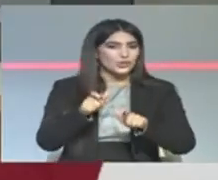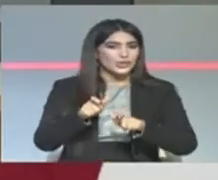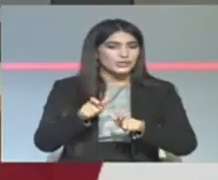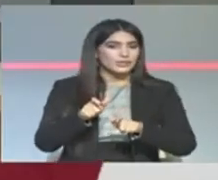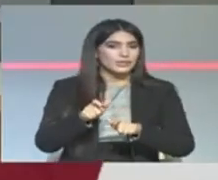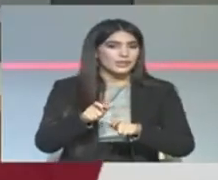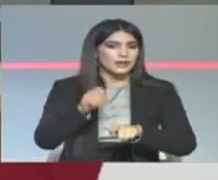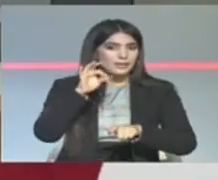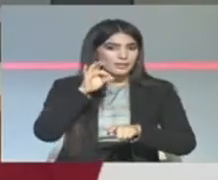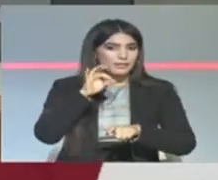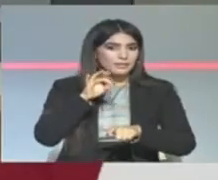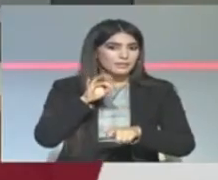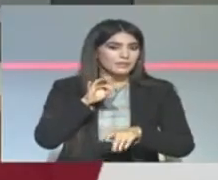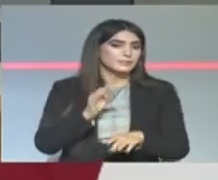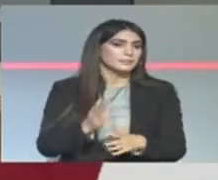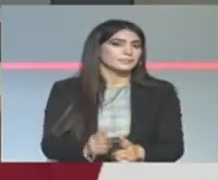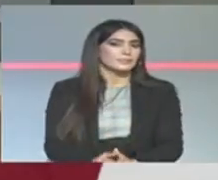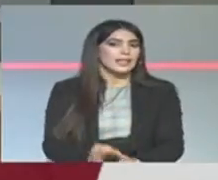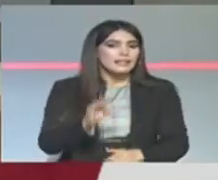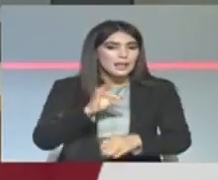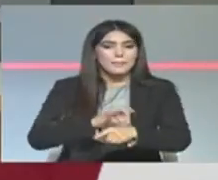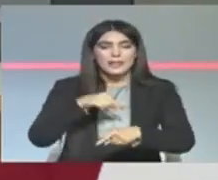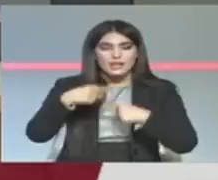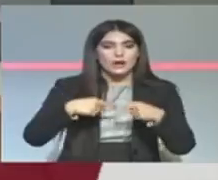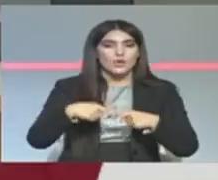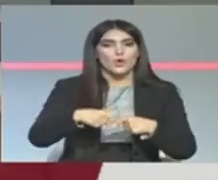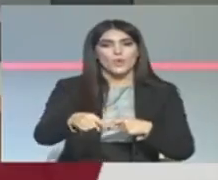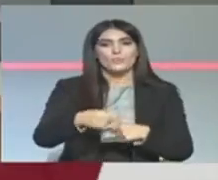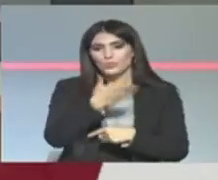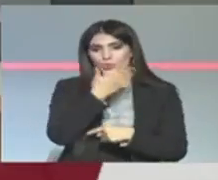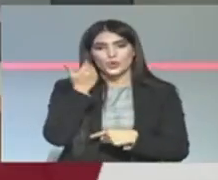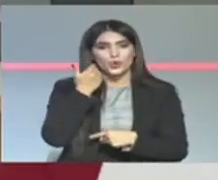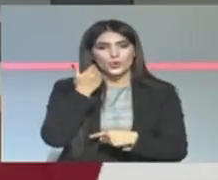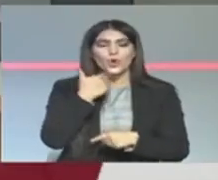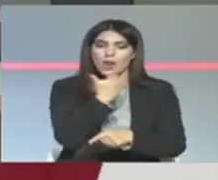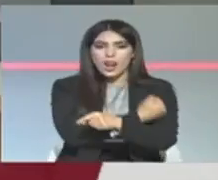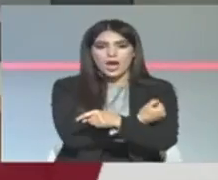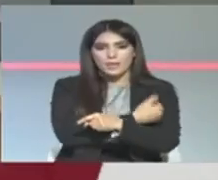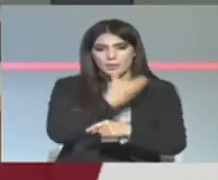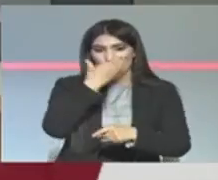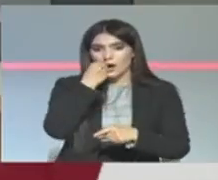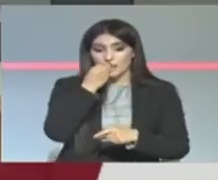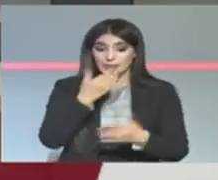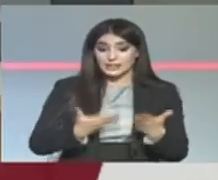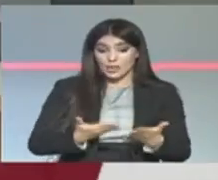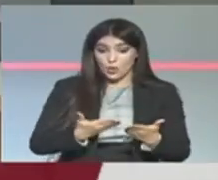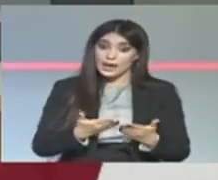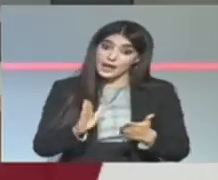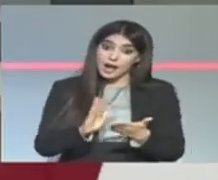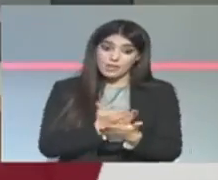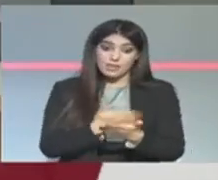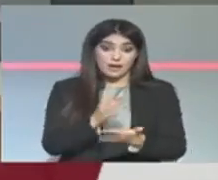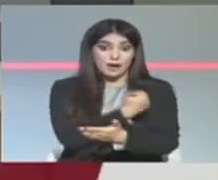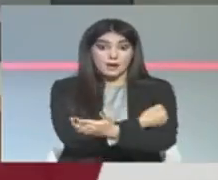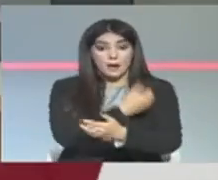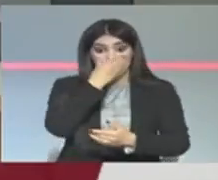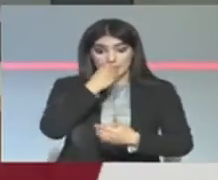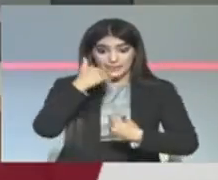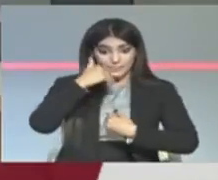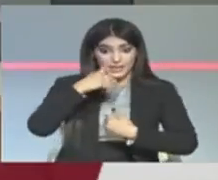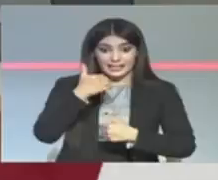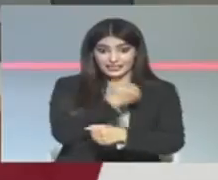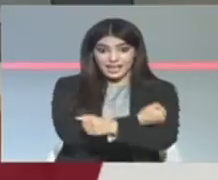نسبه للاختبار تكون مرتفعه نحبه من دول عليه لانه حتى المناعه المكتسبه من